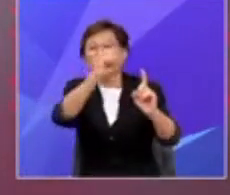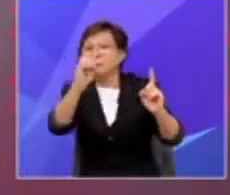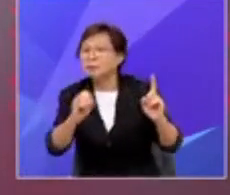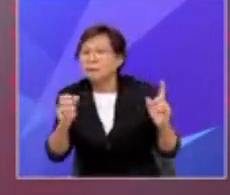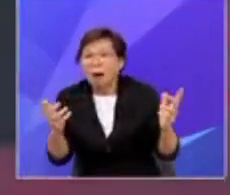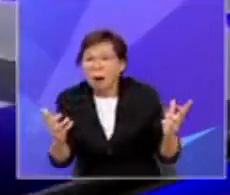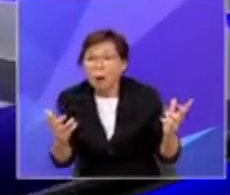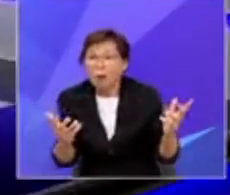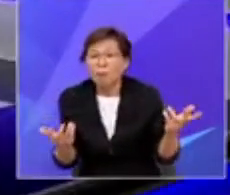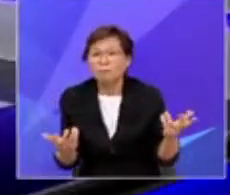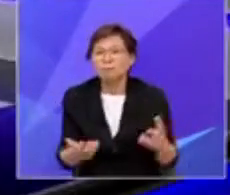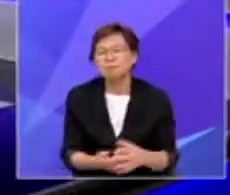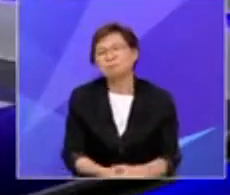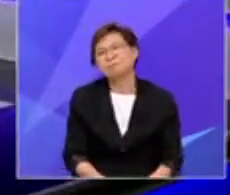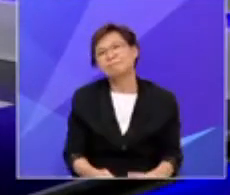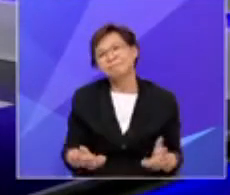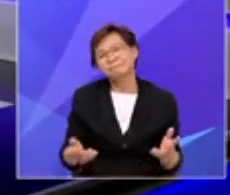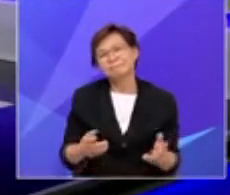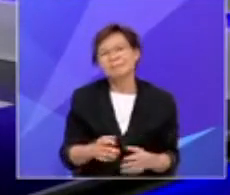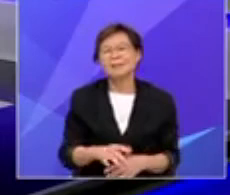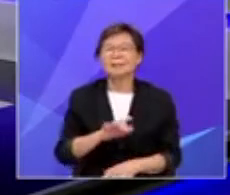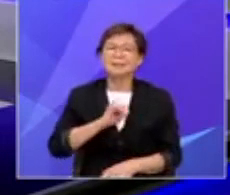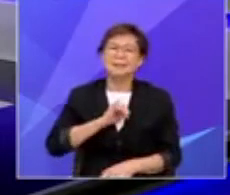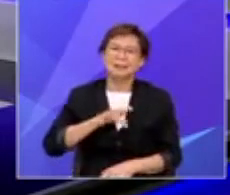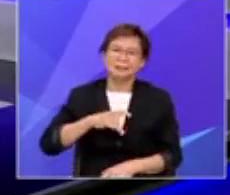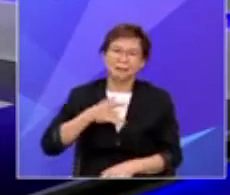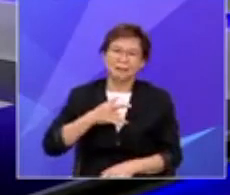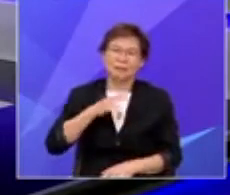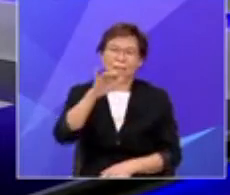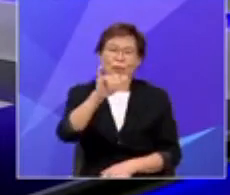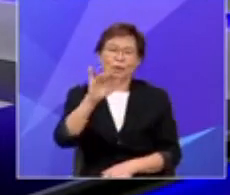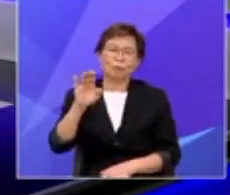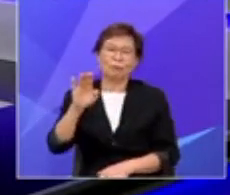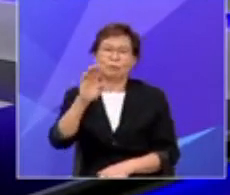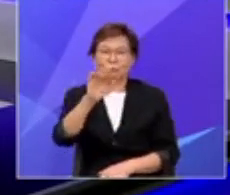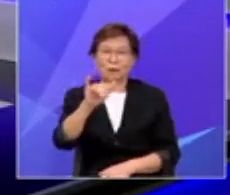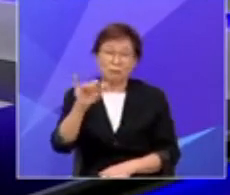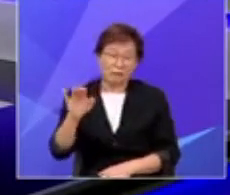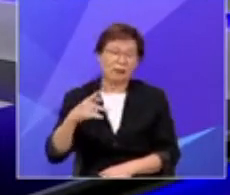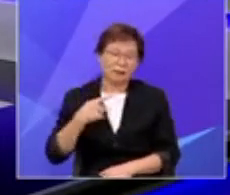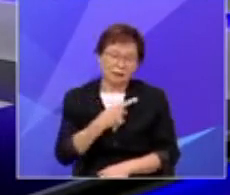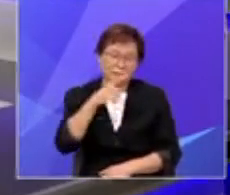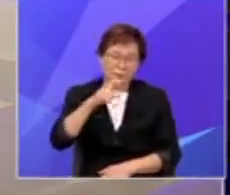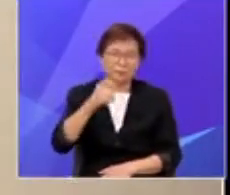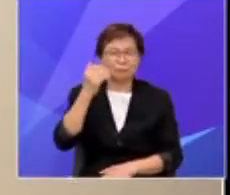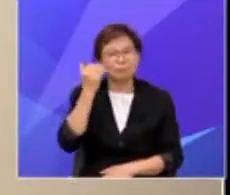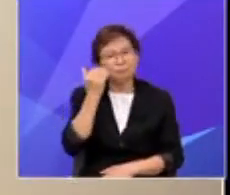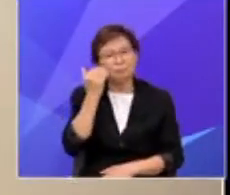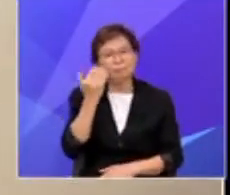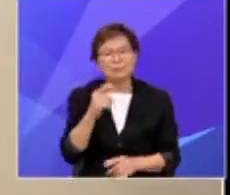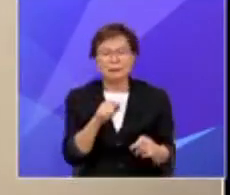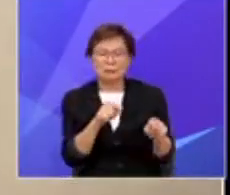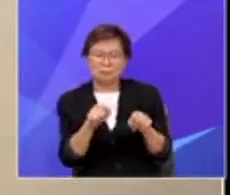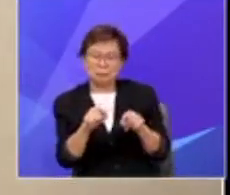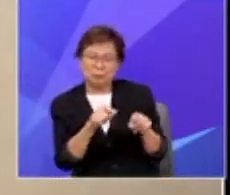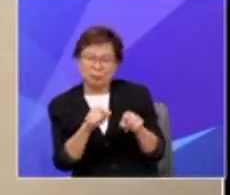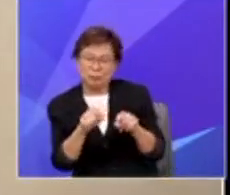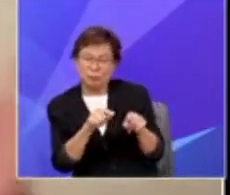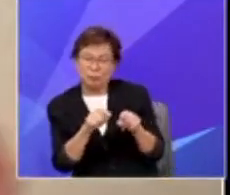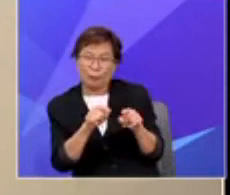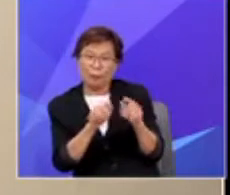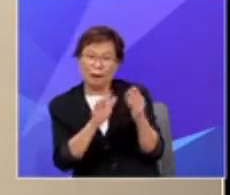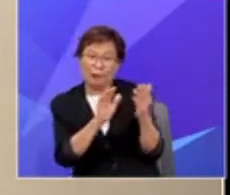itu anu udah itu saya rasa benci awak MNC kita perlu tahu abr saingan yang kita